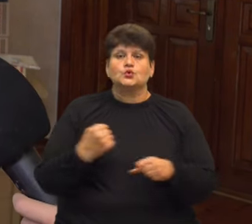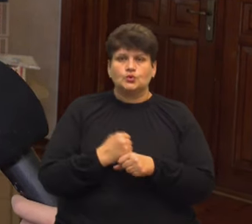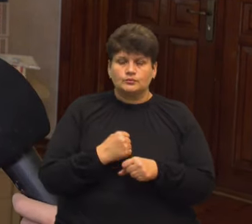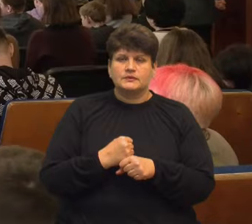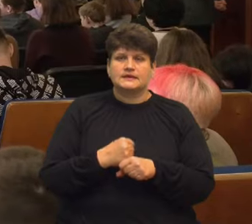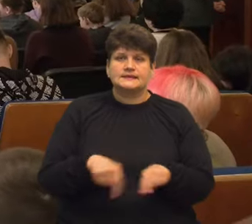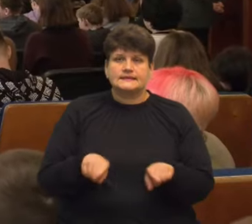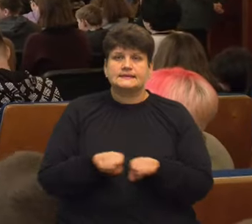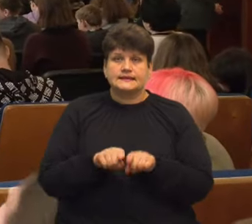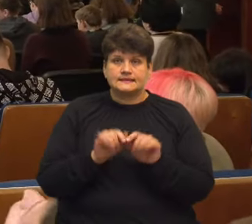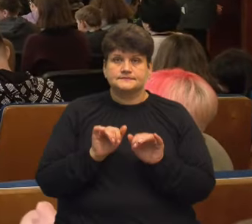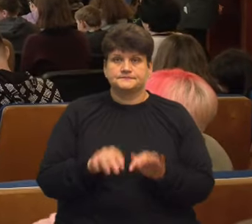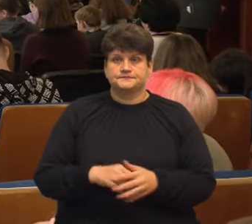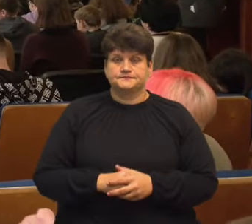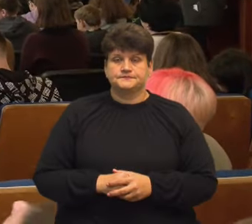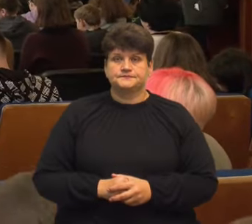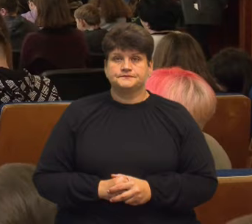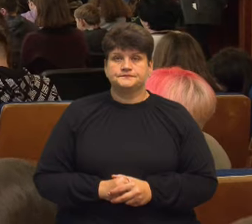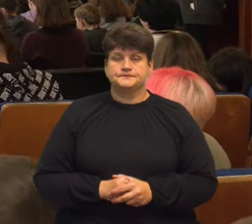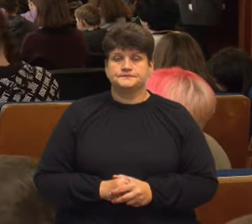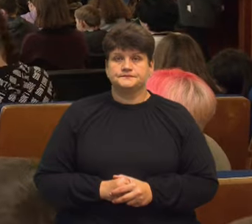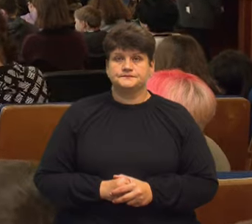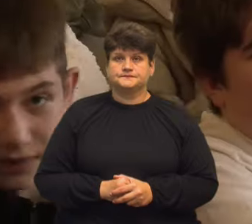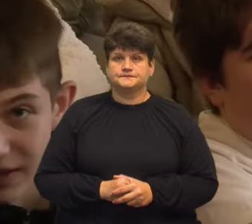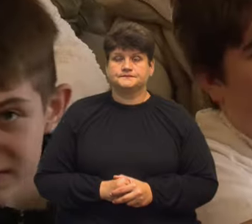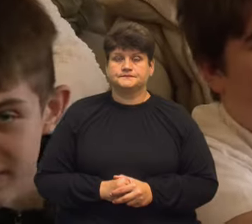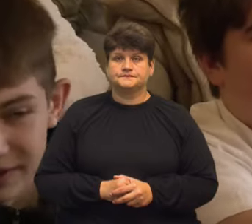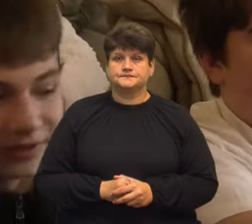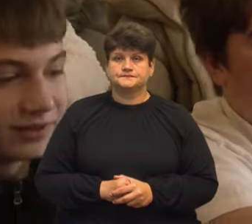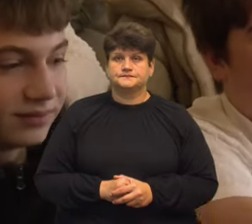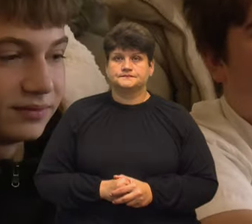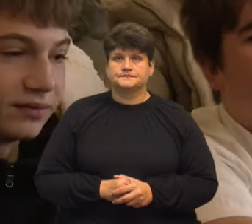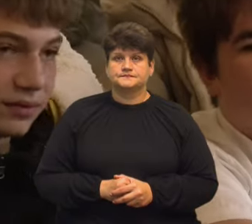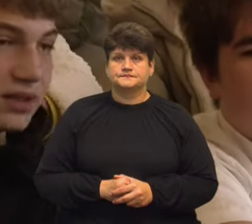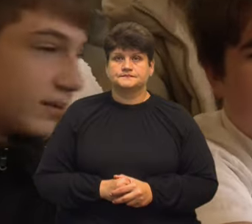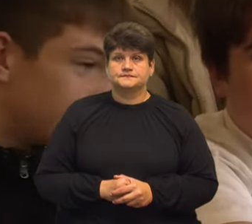такі речі. Тетяна Панченко, Андрій Прокопів, Суспільне новини, Тернопіль.